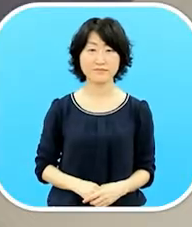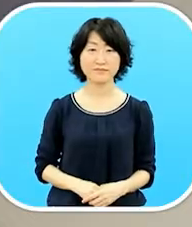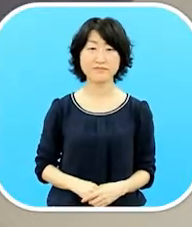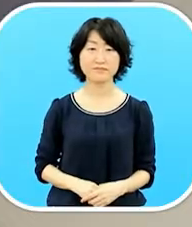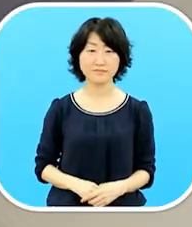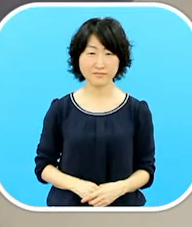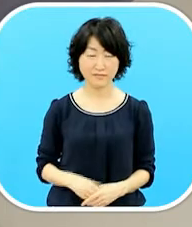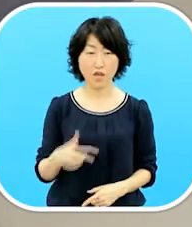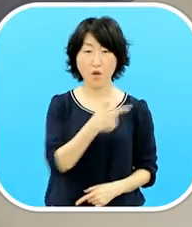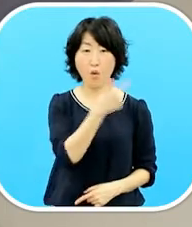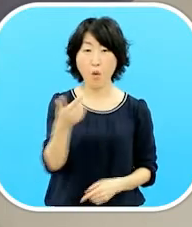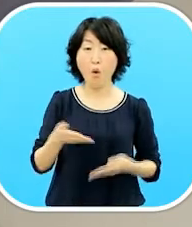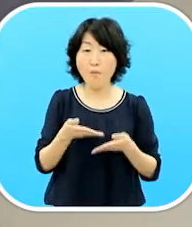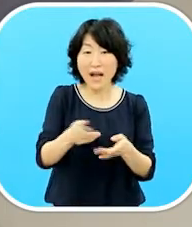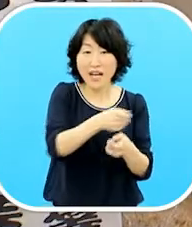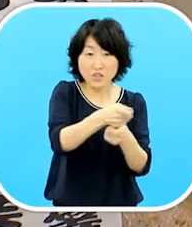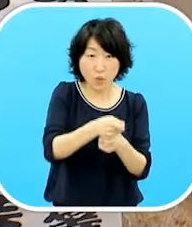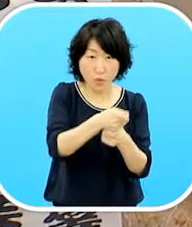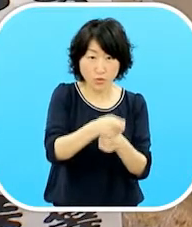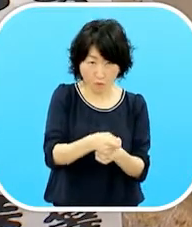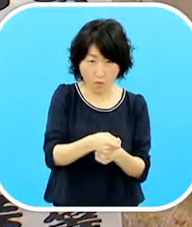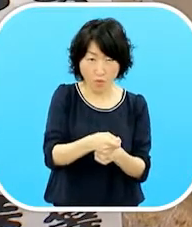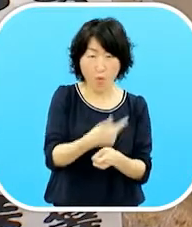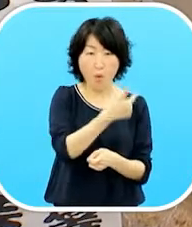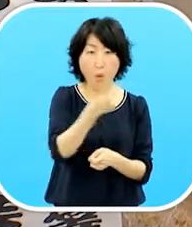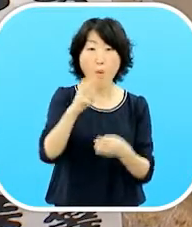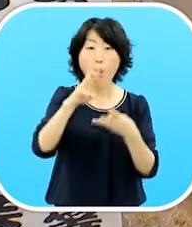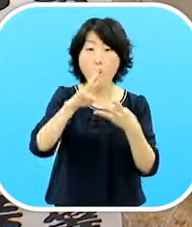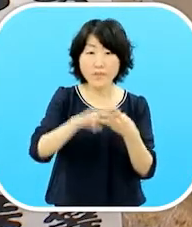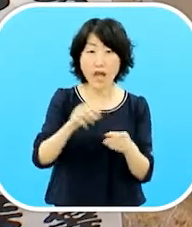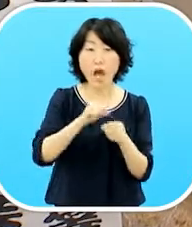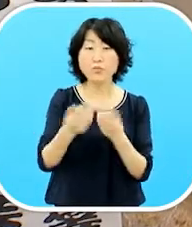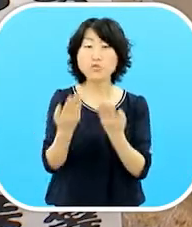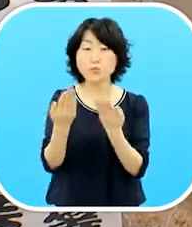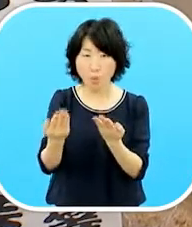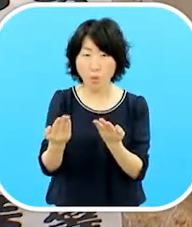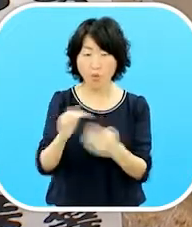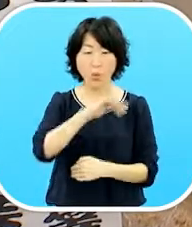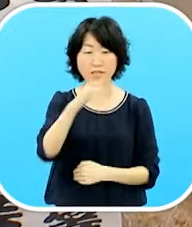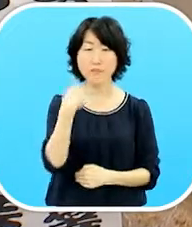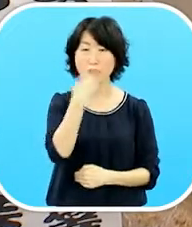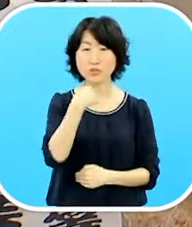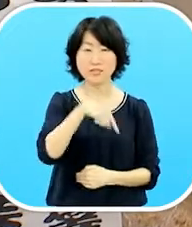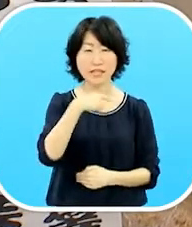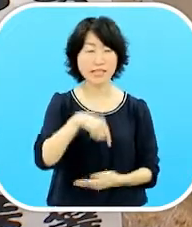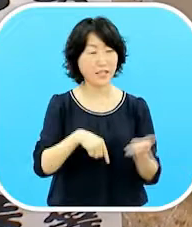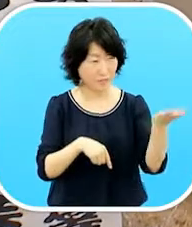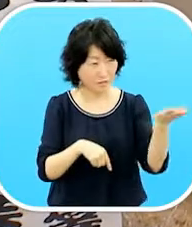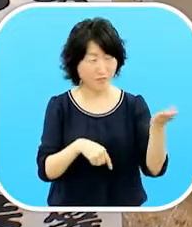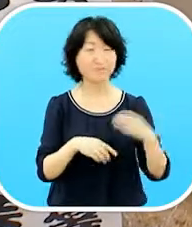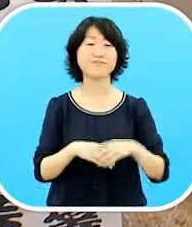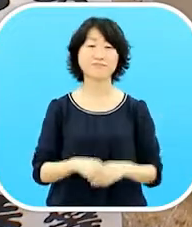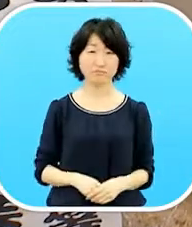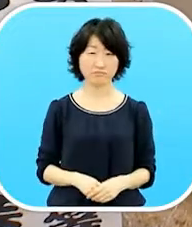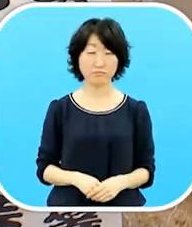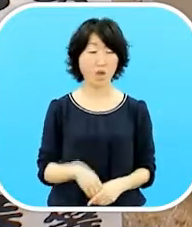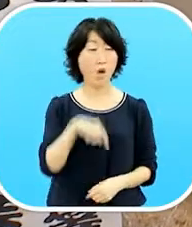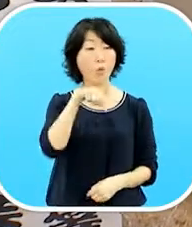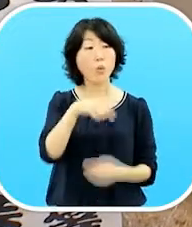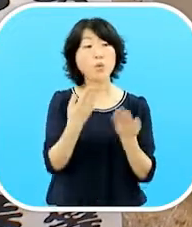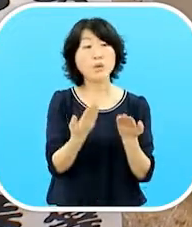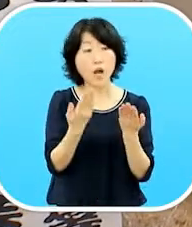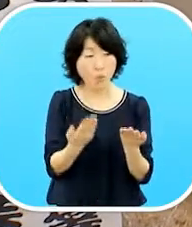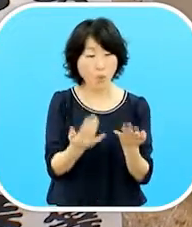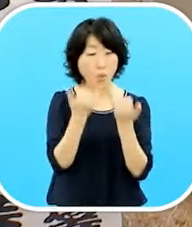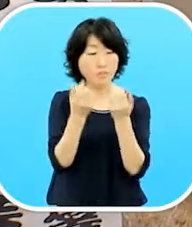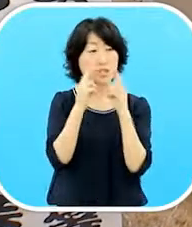大曲農業高校太田分校郷土芸能部顧問の山口先生です。先生、こちらの学校では民謡が盛ん